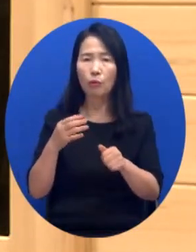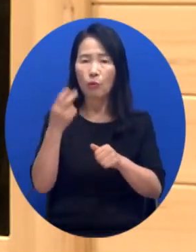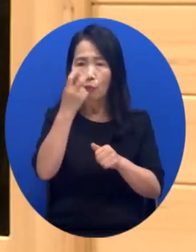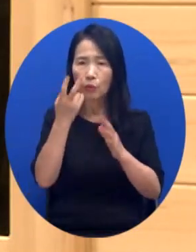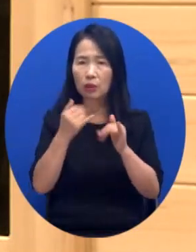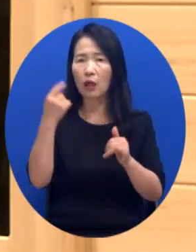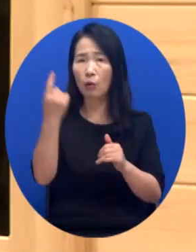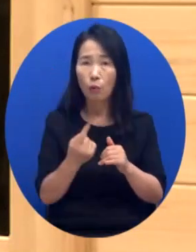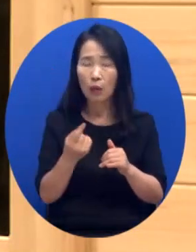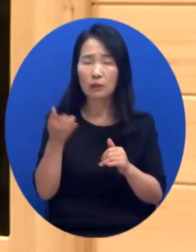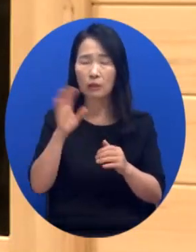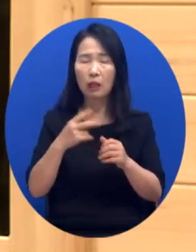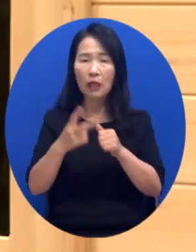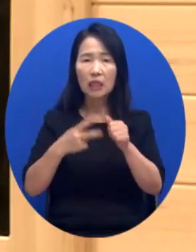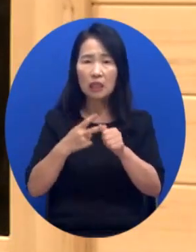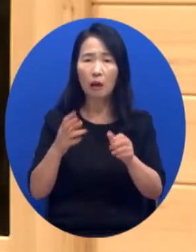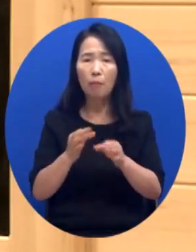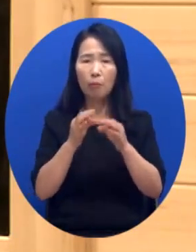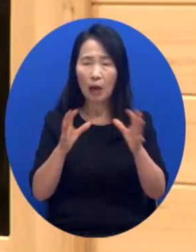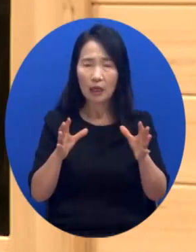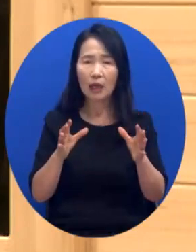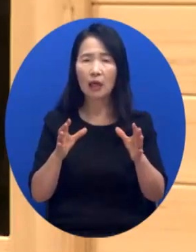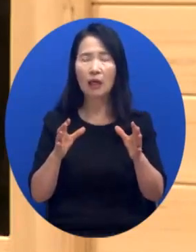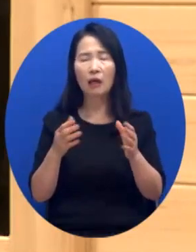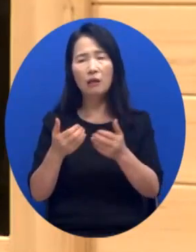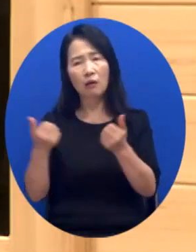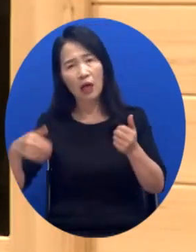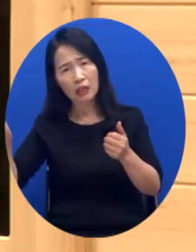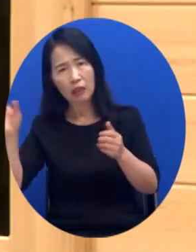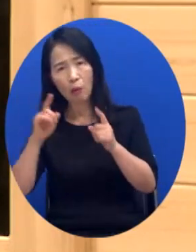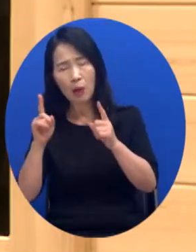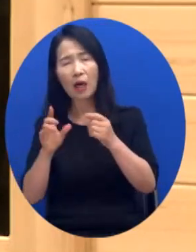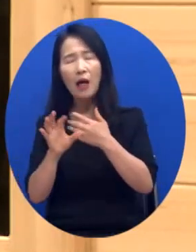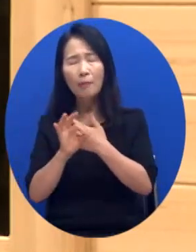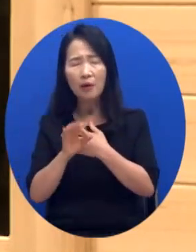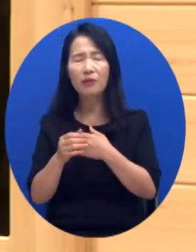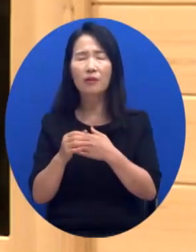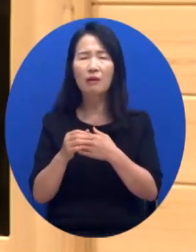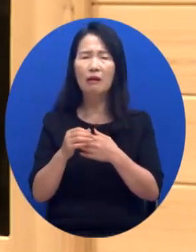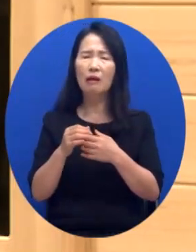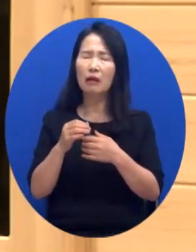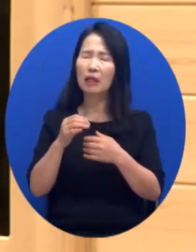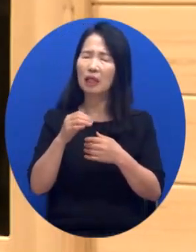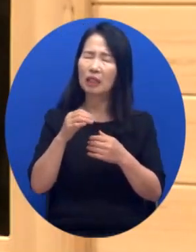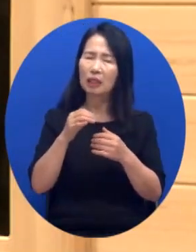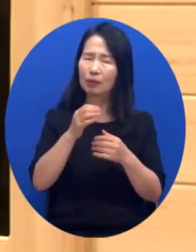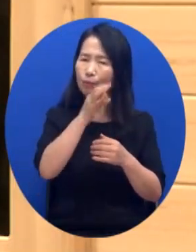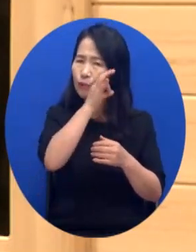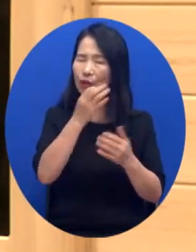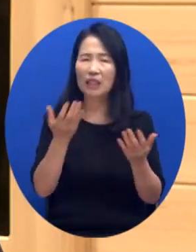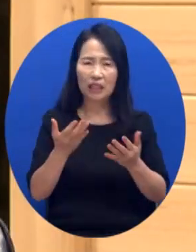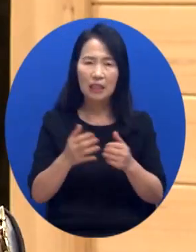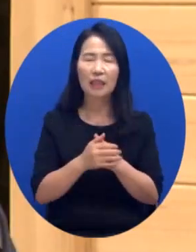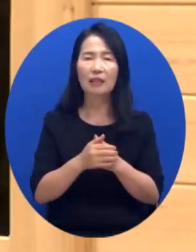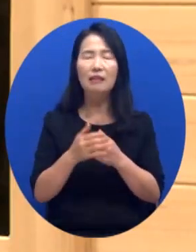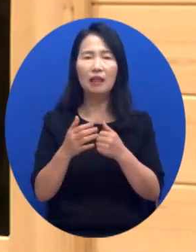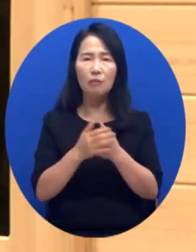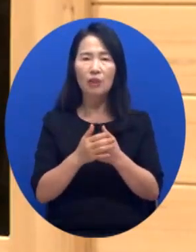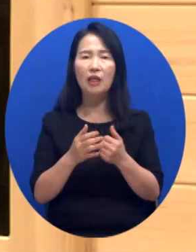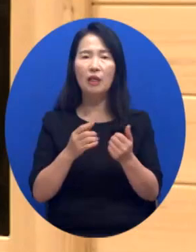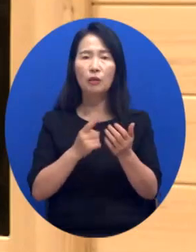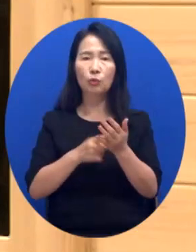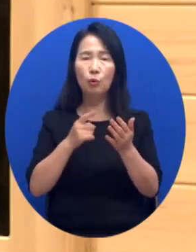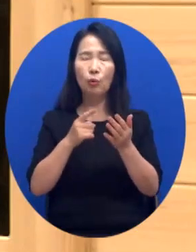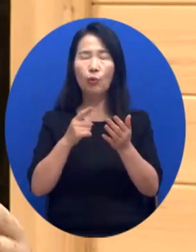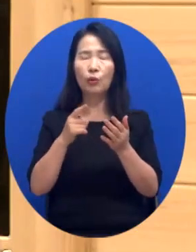아마 사상 초유일 것입니다. 여기에 제가 일정한 몫을 했고 총회장으로서 이 부분은 일단 총신 내부가